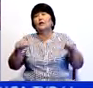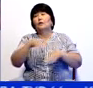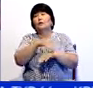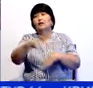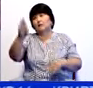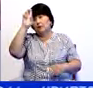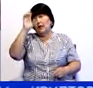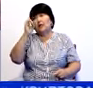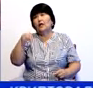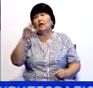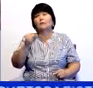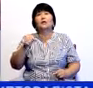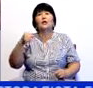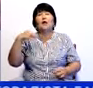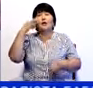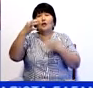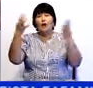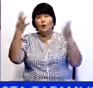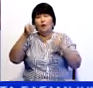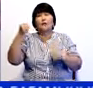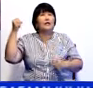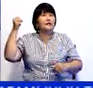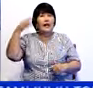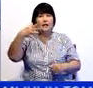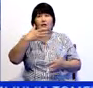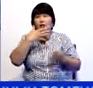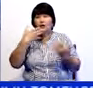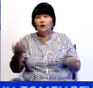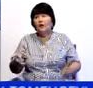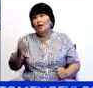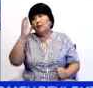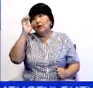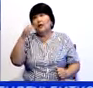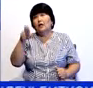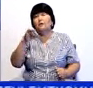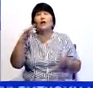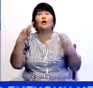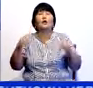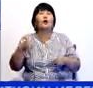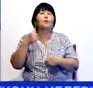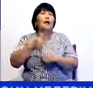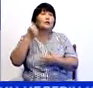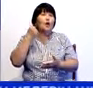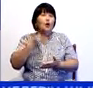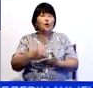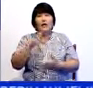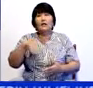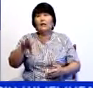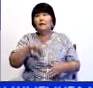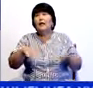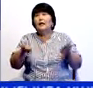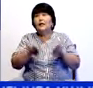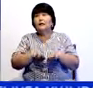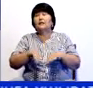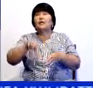мемлекеттік рәміздері тәуліктің қараңғы мезгілінде жарықтандырылмаған. Мемлекеттік рәміздер тәуелсіздігіміздің басты құндылығы, елдігіміз бен